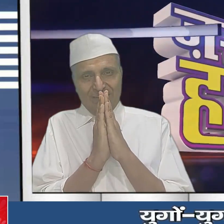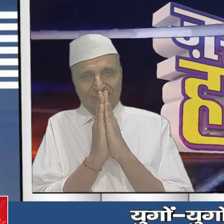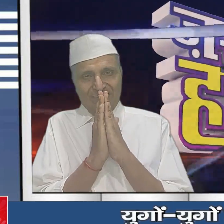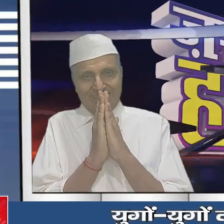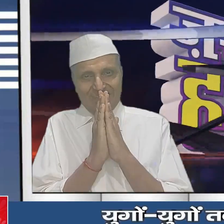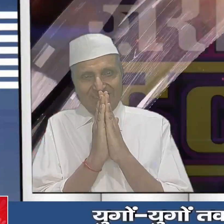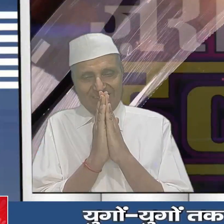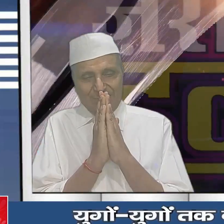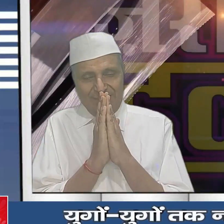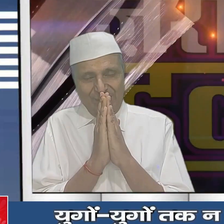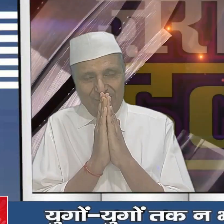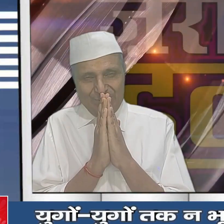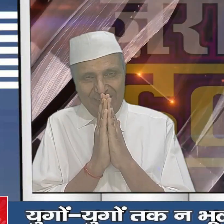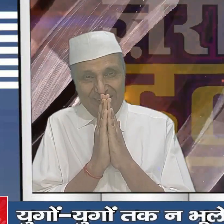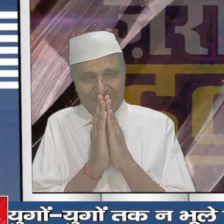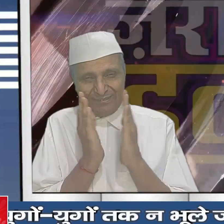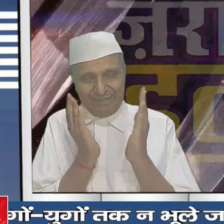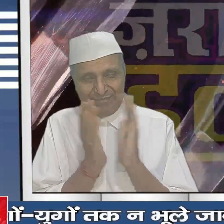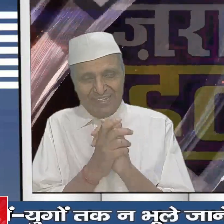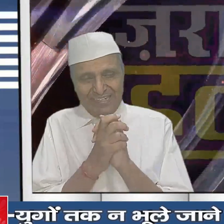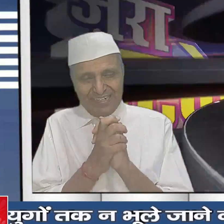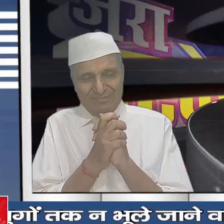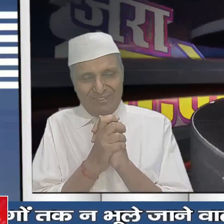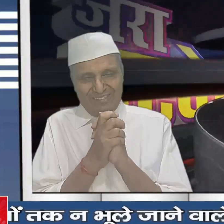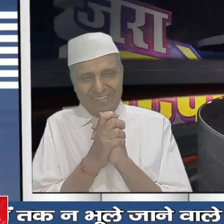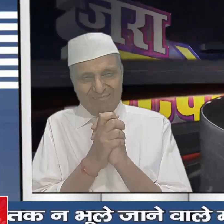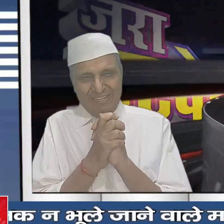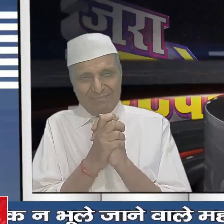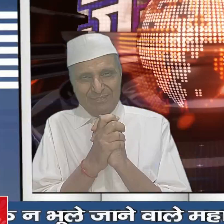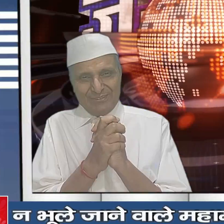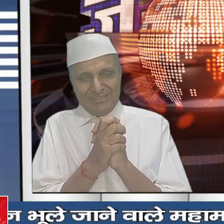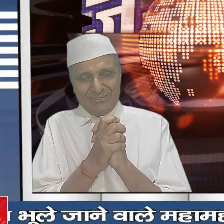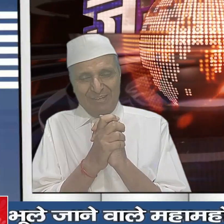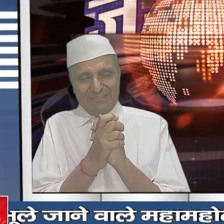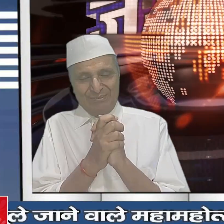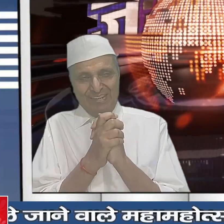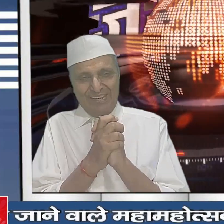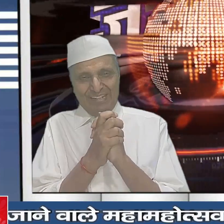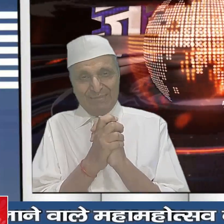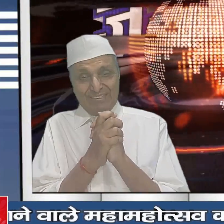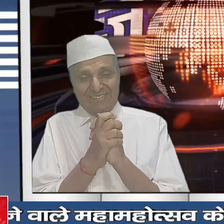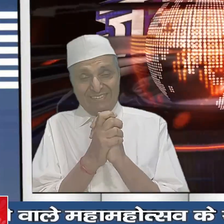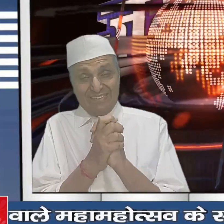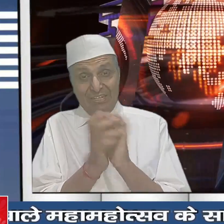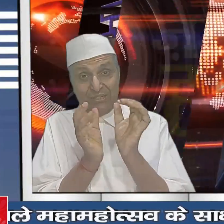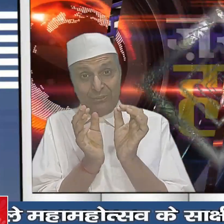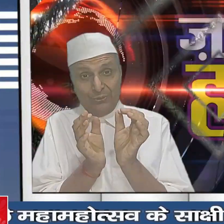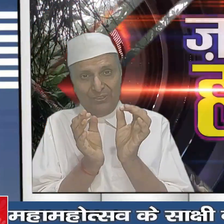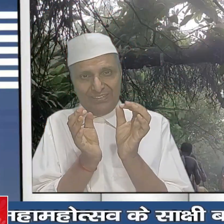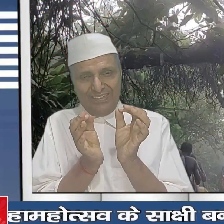सोशल मीडिया पर जैन समाज के सबसे लोकप्रिय आप सबके प्यारे राज दुलारे चैनल महालक्ष्मी की ओर से सुबह सुबह 8 बजे